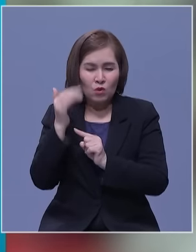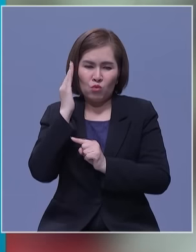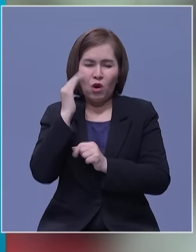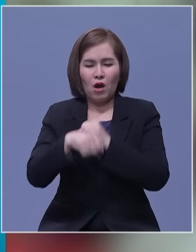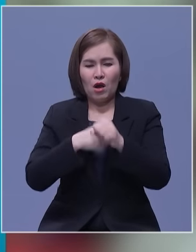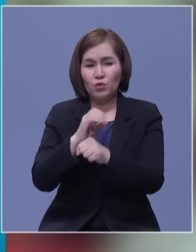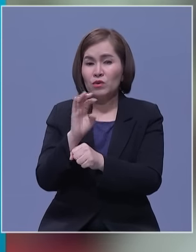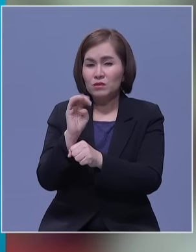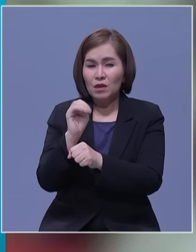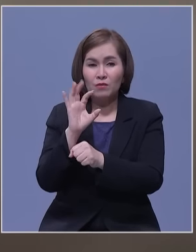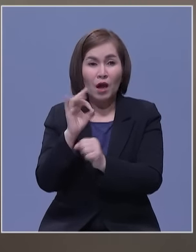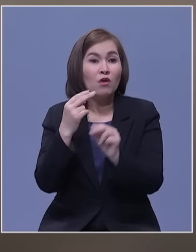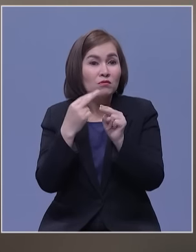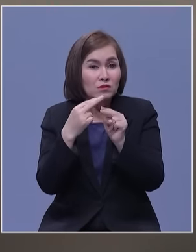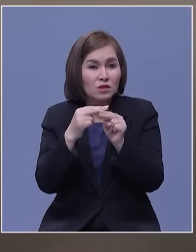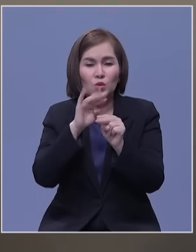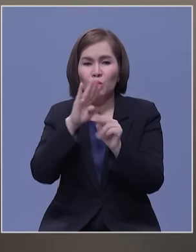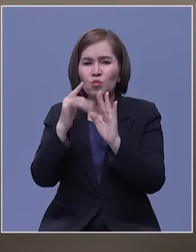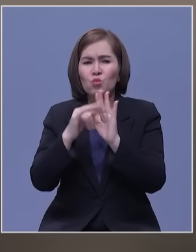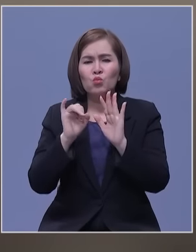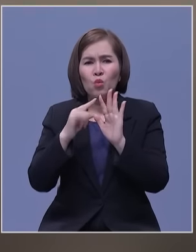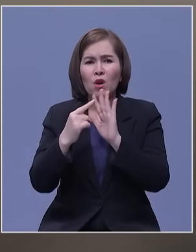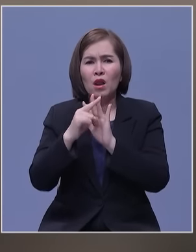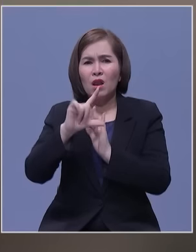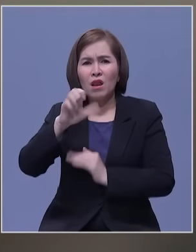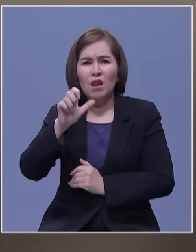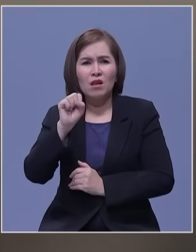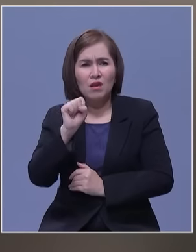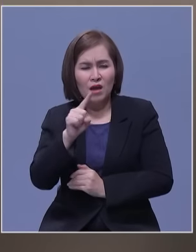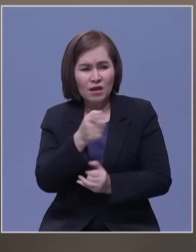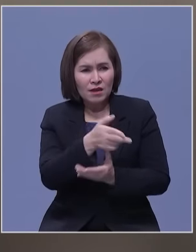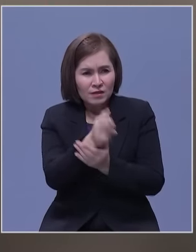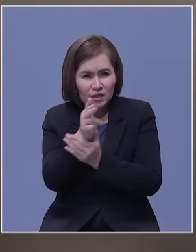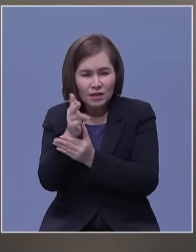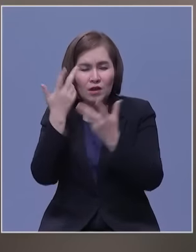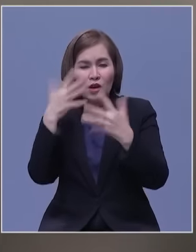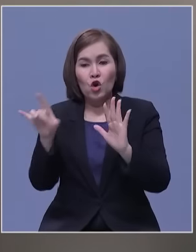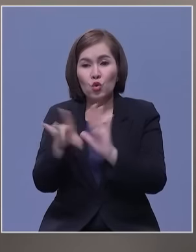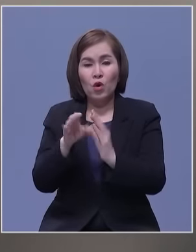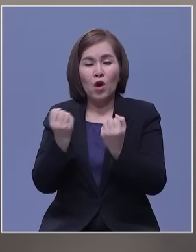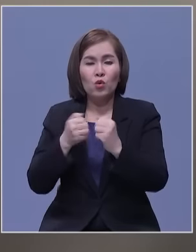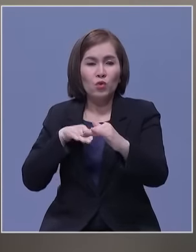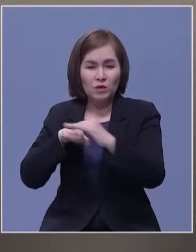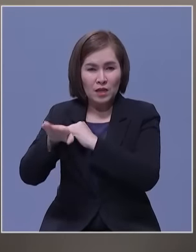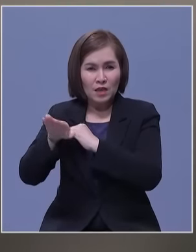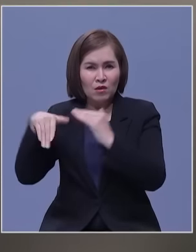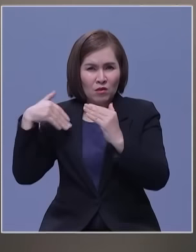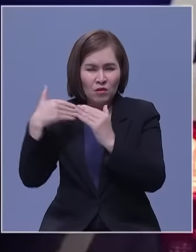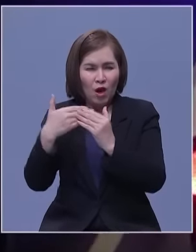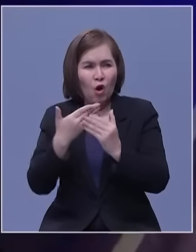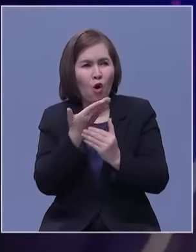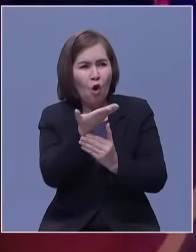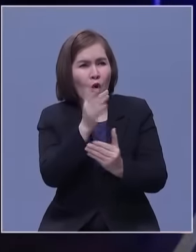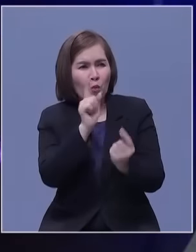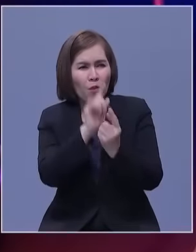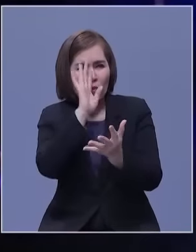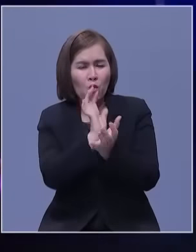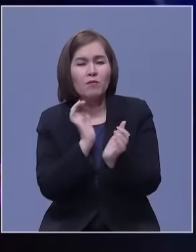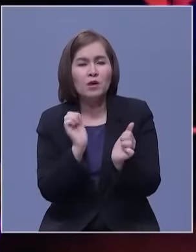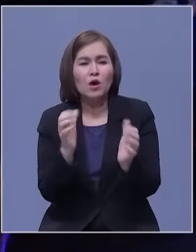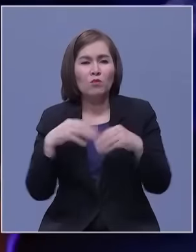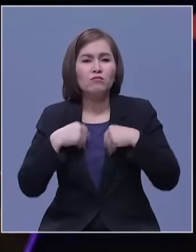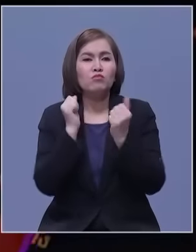49ปีนะครับหลังจากก่อเหตุก็ขับรถหลบหนีไปแล้วก็มีการติดต่อขอมอบตัวจากการสอบสวนเบื้องต้น